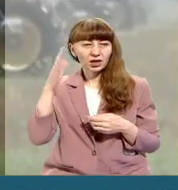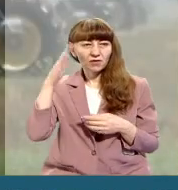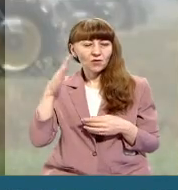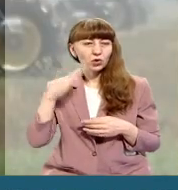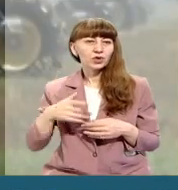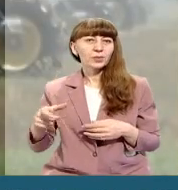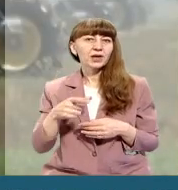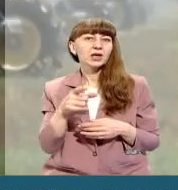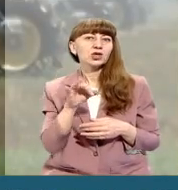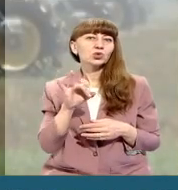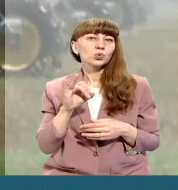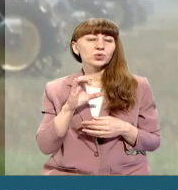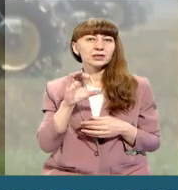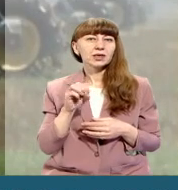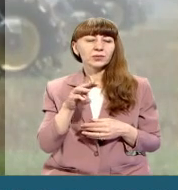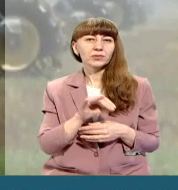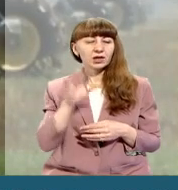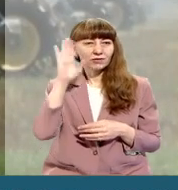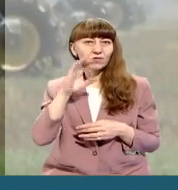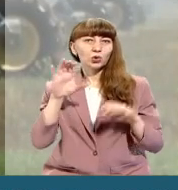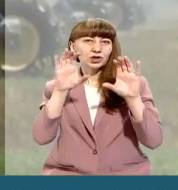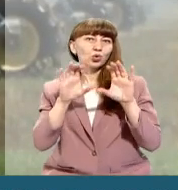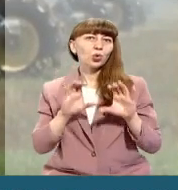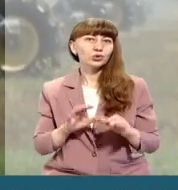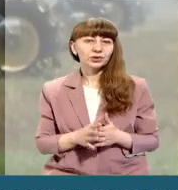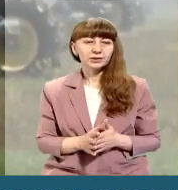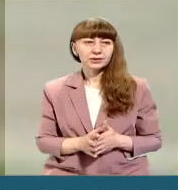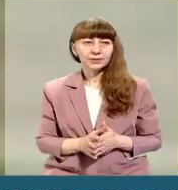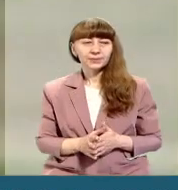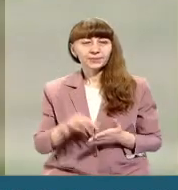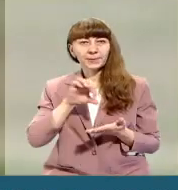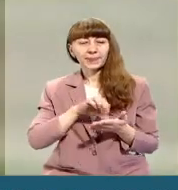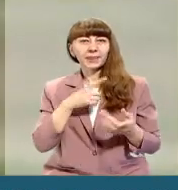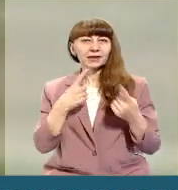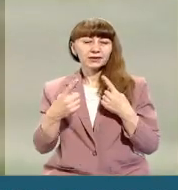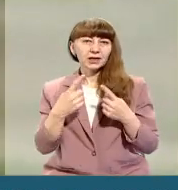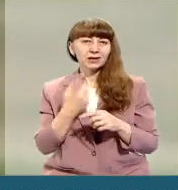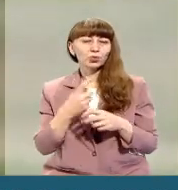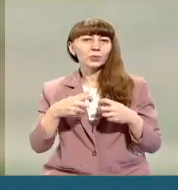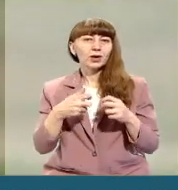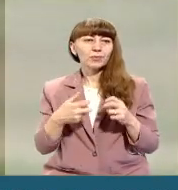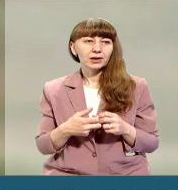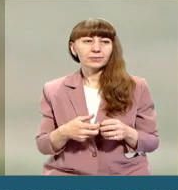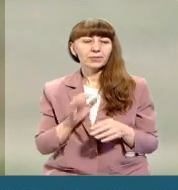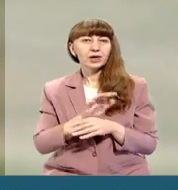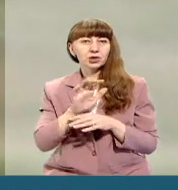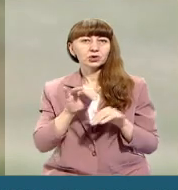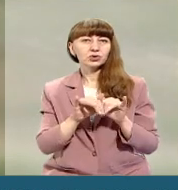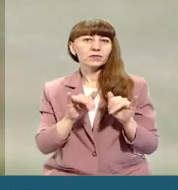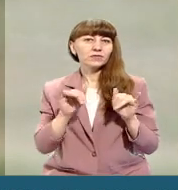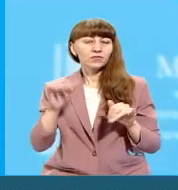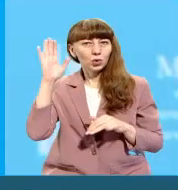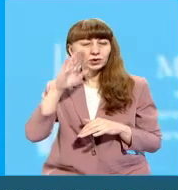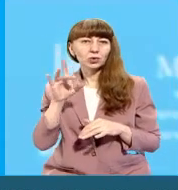кодекс председатель мажилиса Ерлан кошанов также обратил внимание участников пленарного заседания на эту проблему поручение разработке